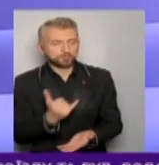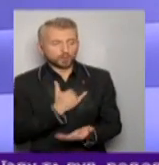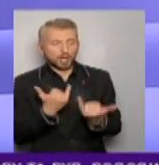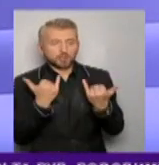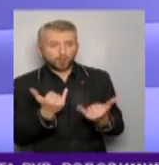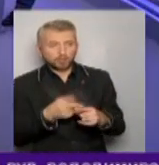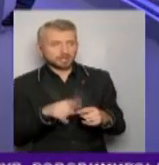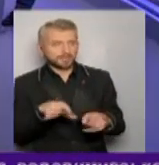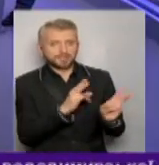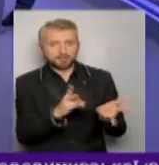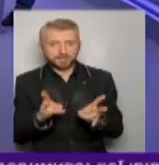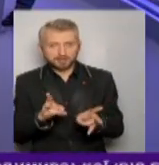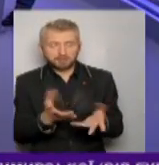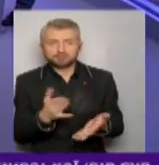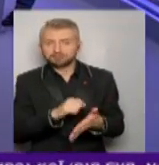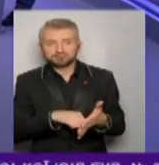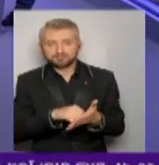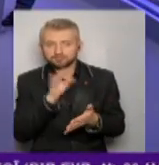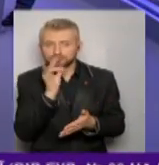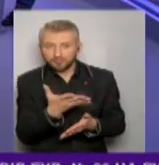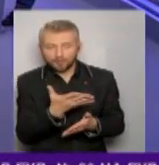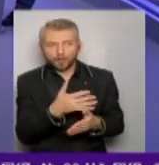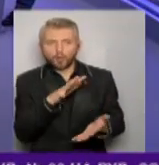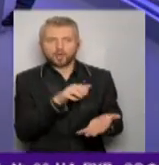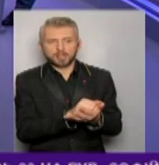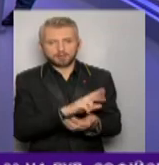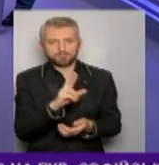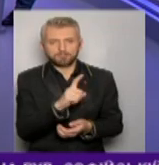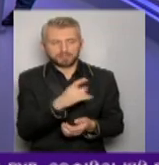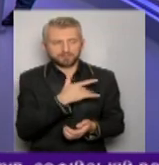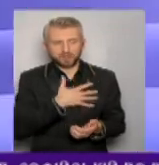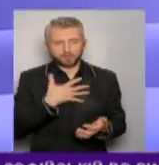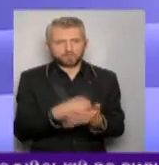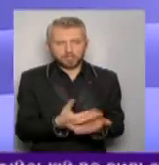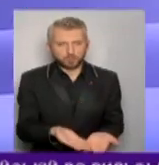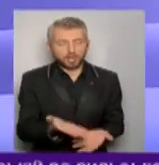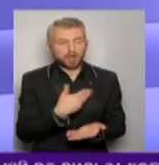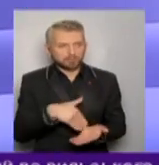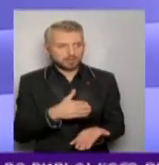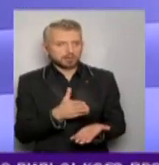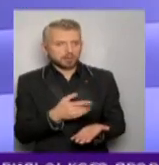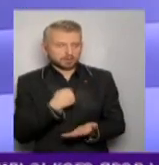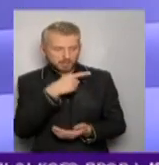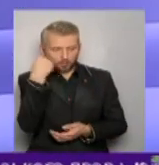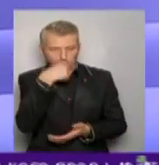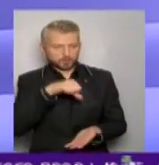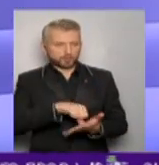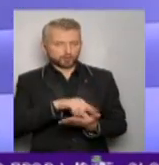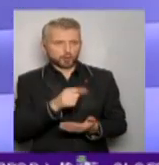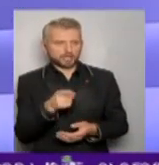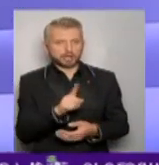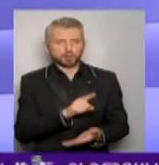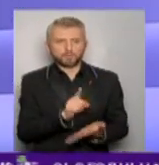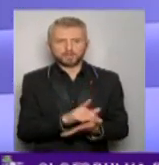ці всі біди породжені саме інститутом оренди без приватної власності. Ми ж виступаємо, я особисто виступаю за те, що має